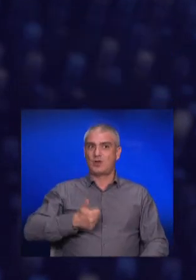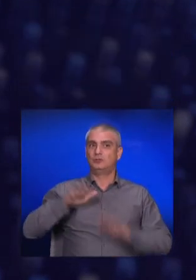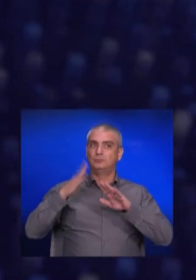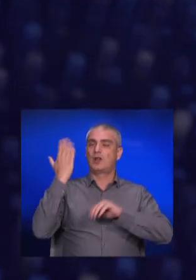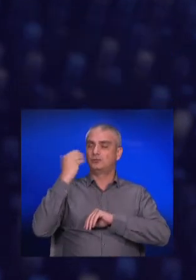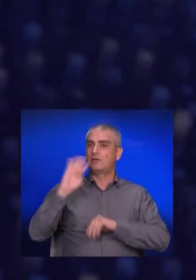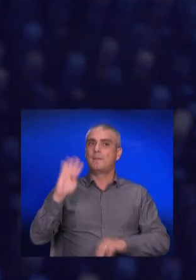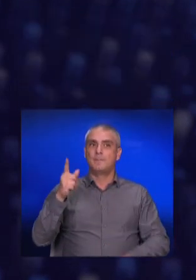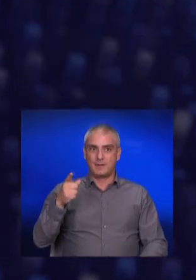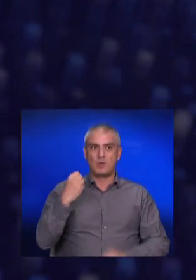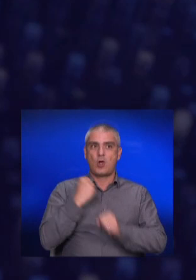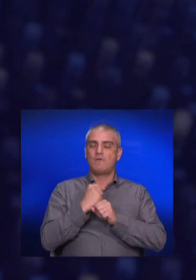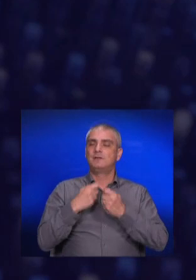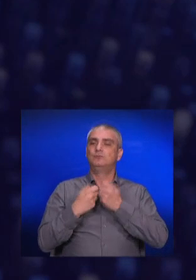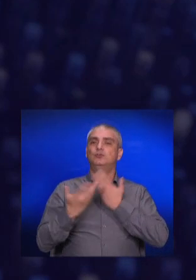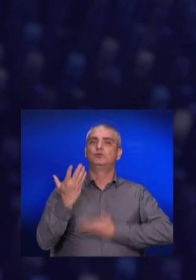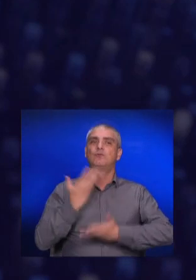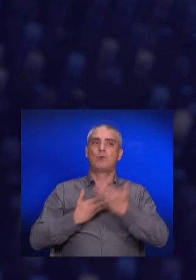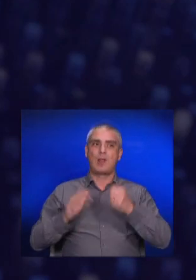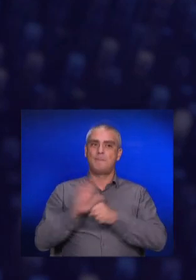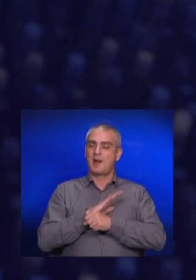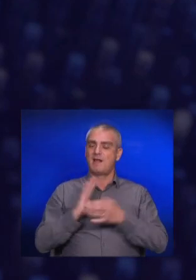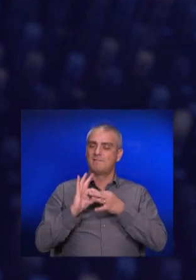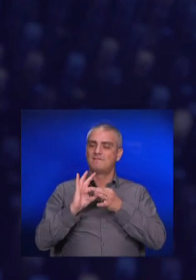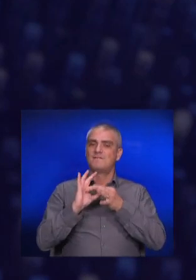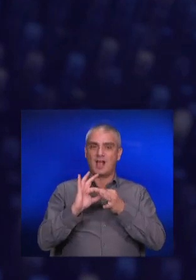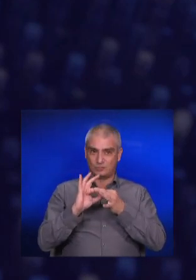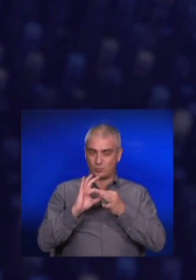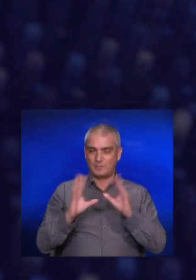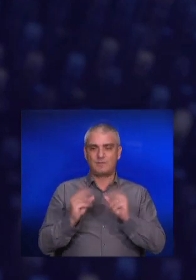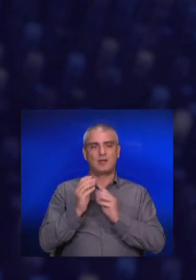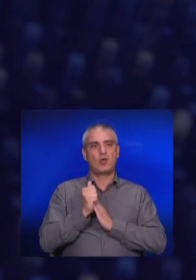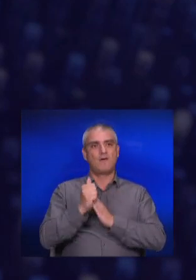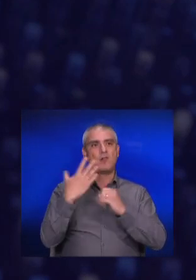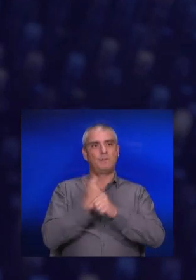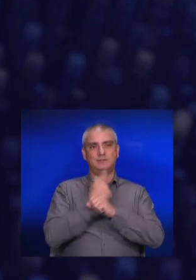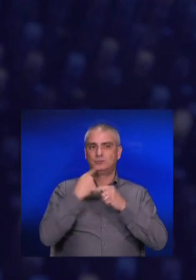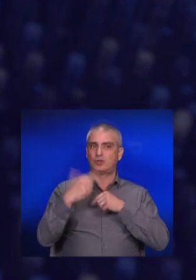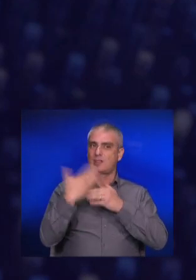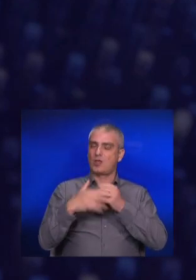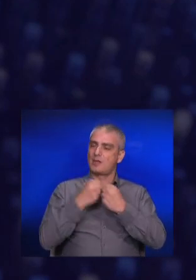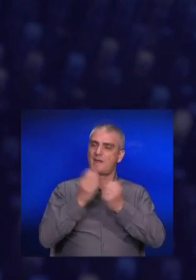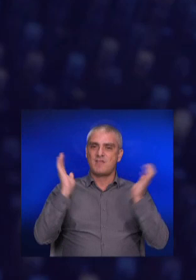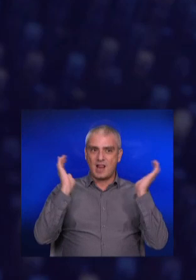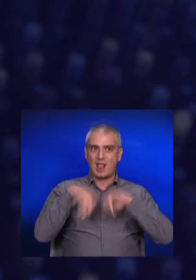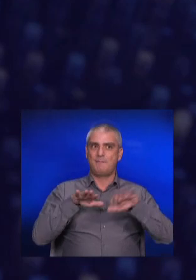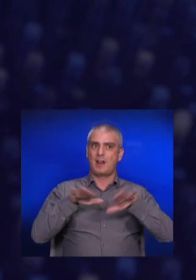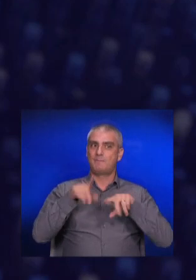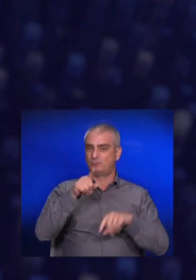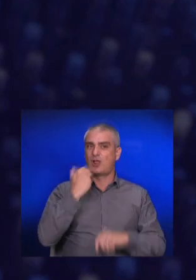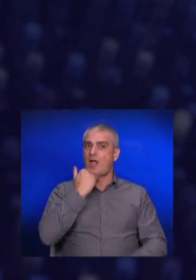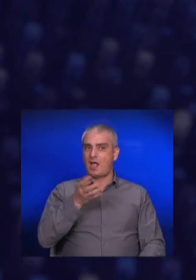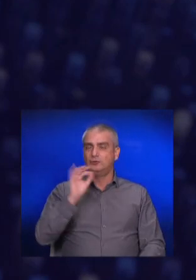נתניהו עובדים בשיתוף פעולה מלא והדוק, ויחד הובילו בהצלחה בשנה האחרונה את המאבק להפלת הממשלה הרעה,